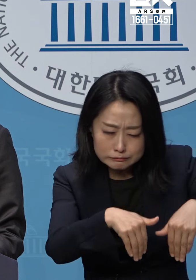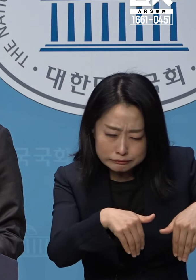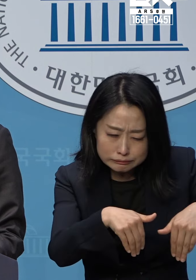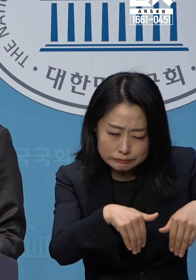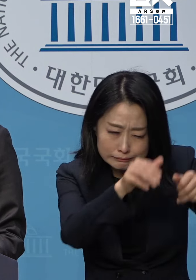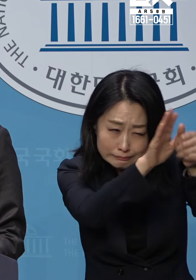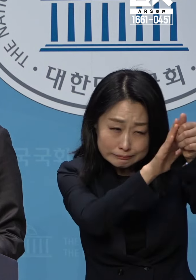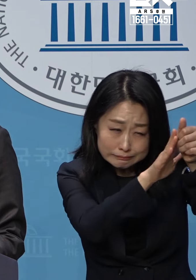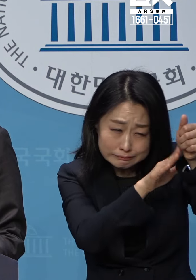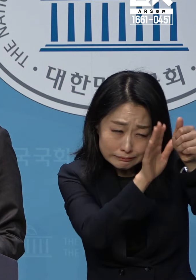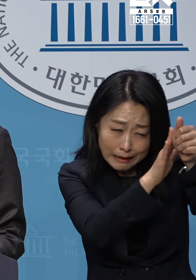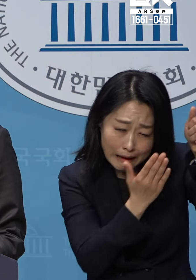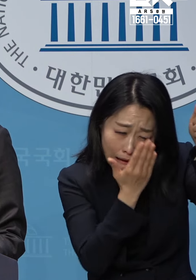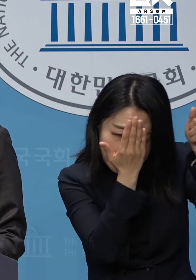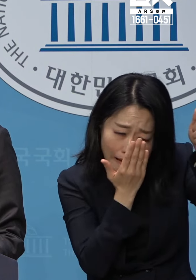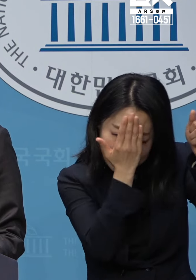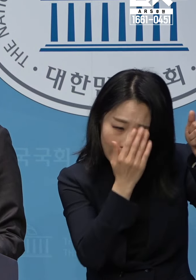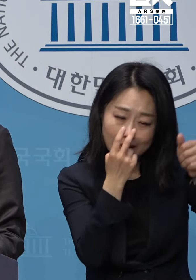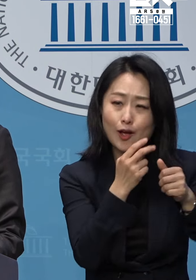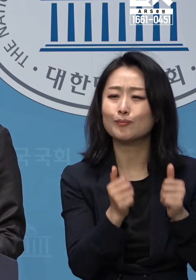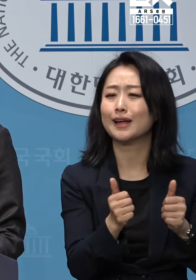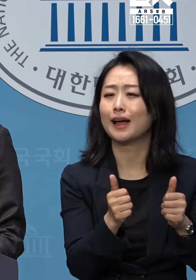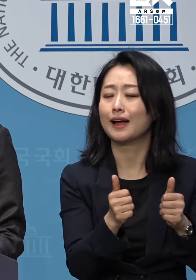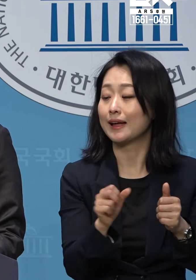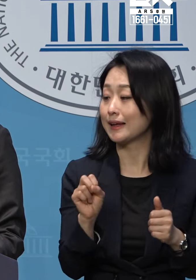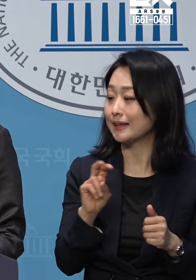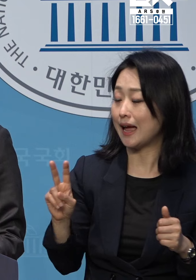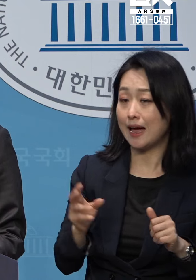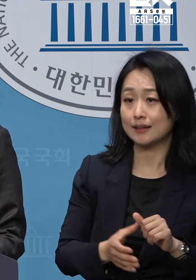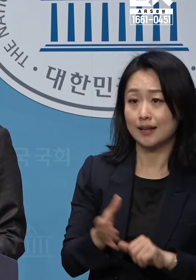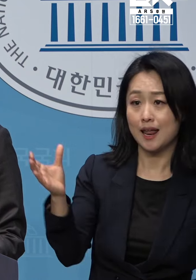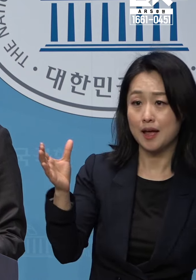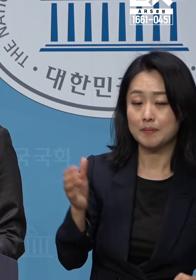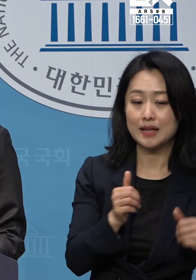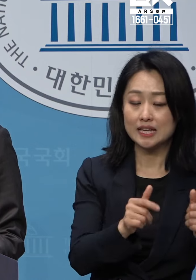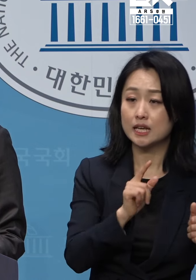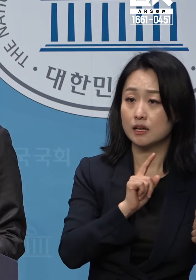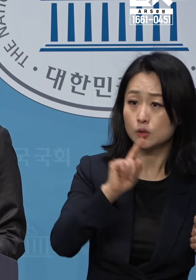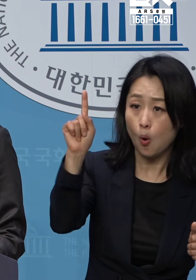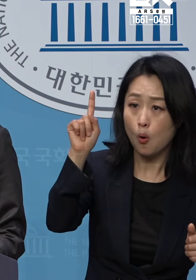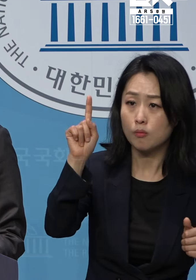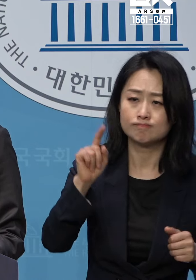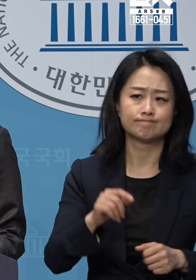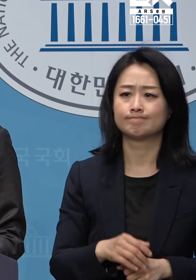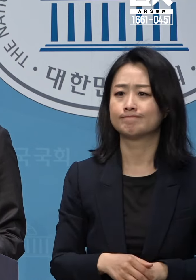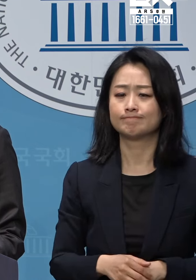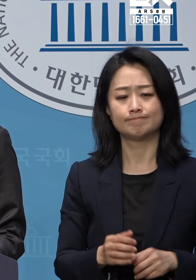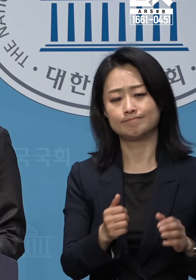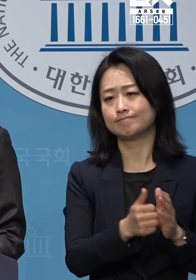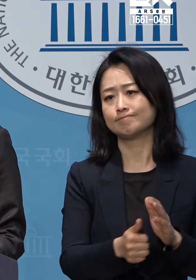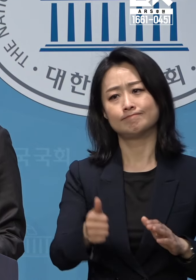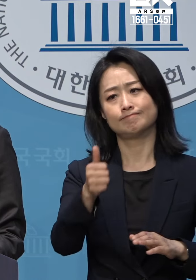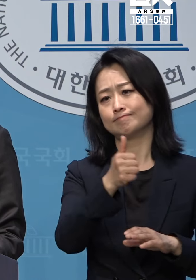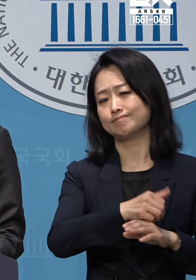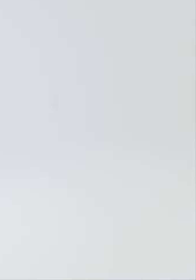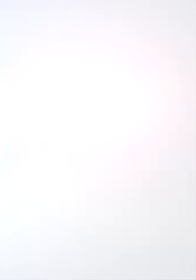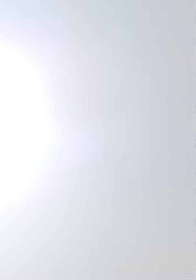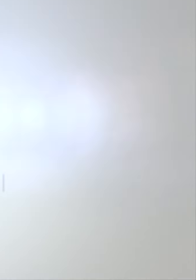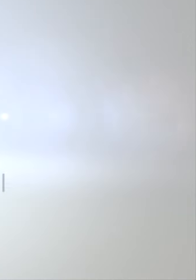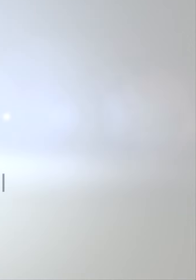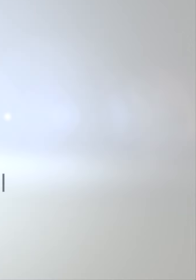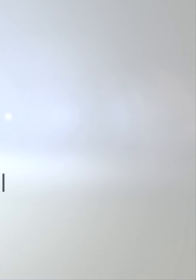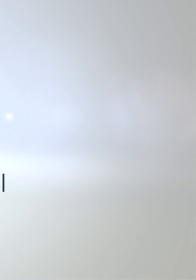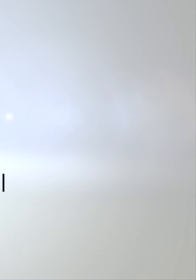자처하는 검찰의 야당 탄압 기소는 결코 성공하지 못할 것입니다.